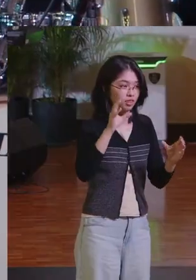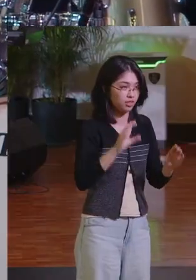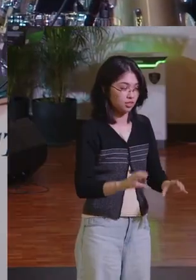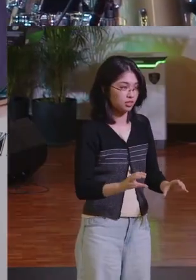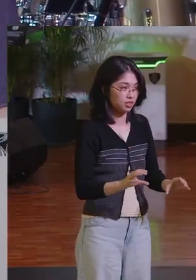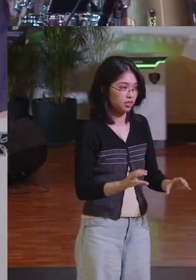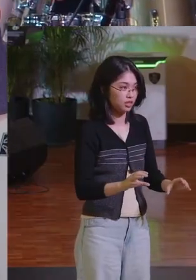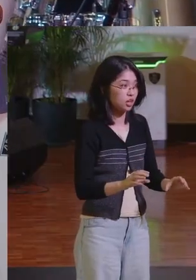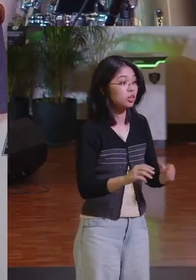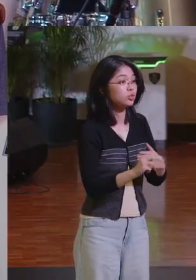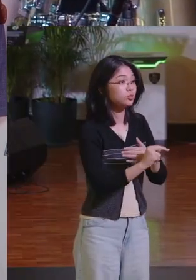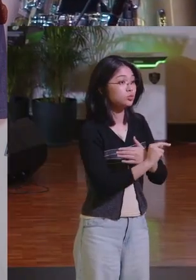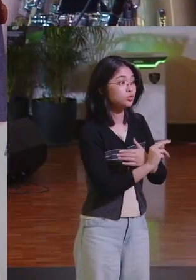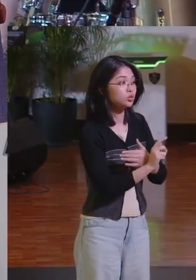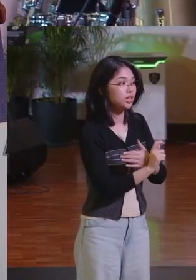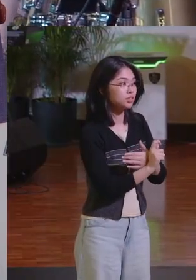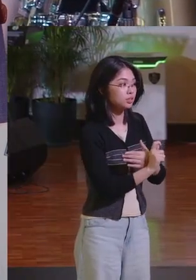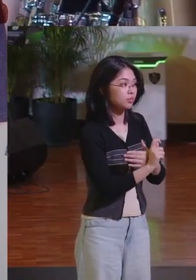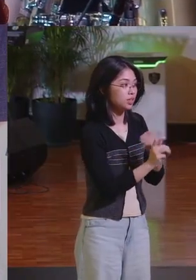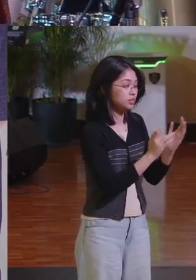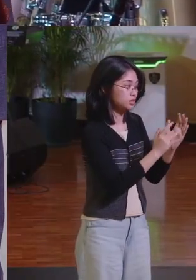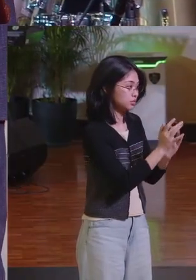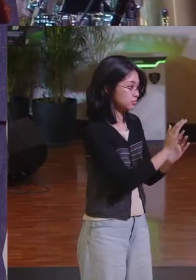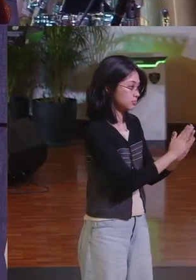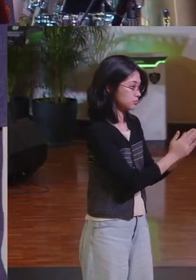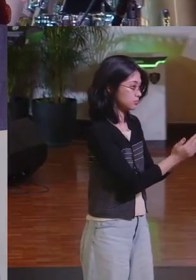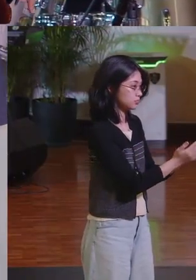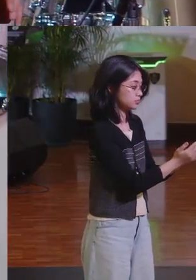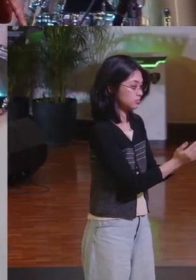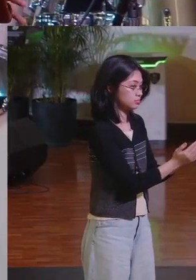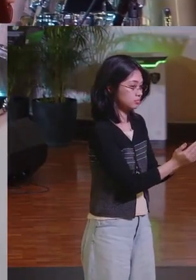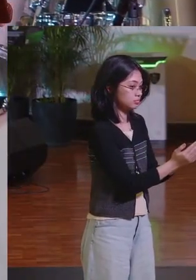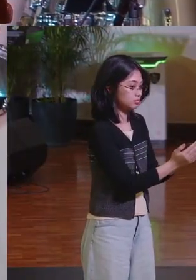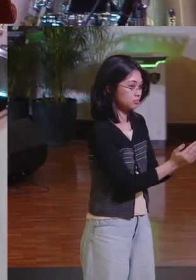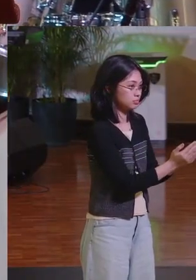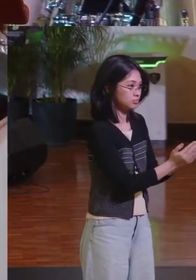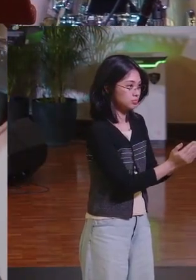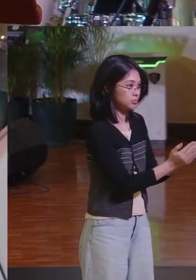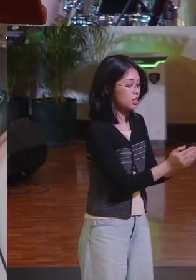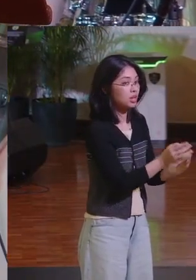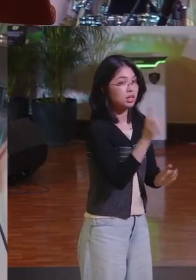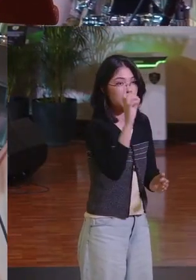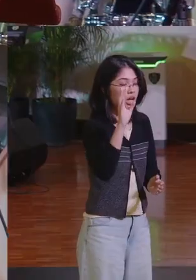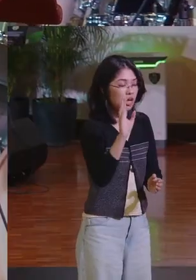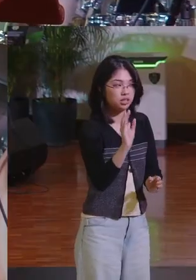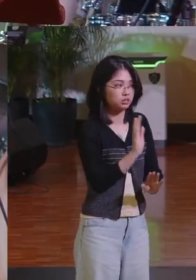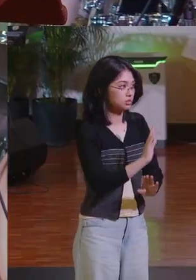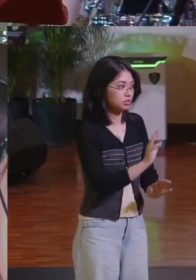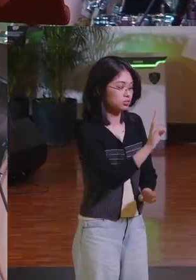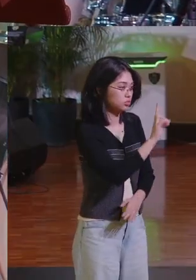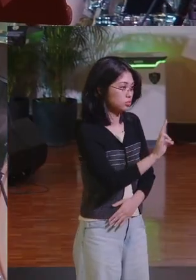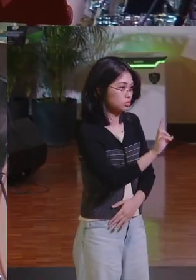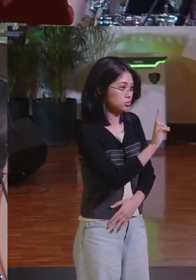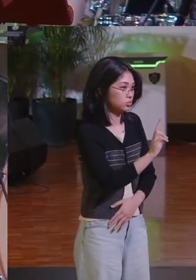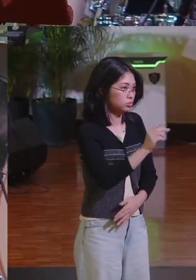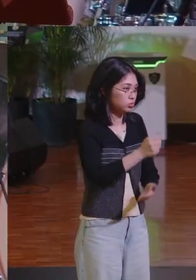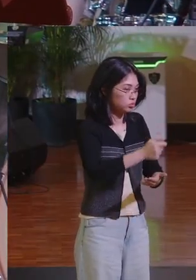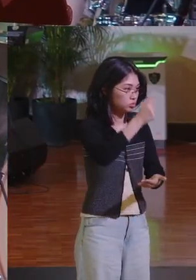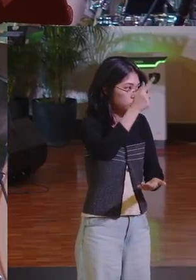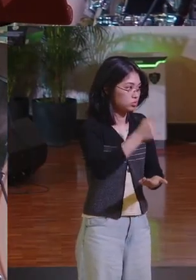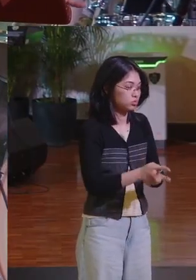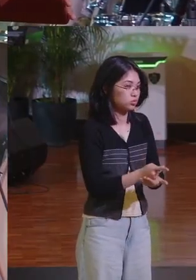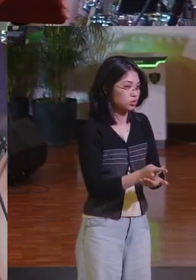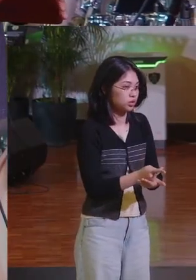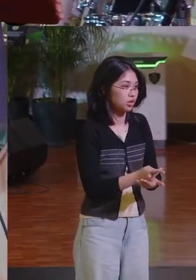Testament is the Bible. Hindi na po gumagamit ang Diyos ngayon ng mga ganyan by chance. Alam niyo